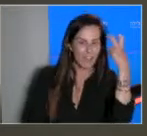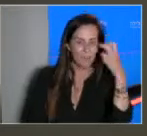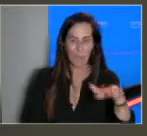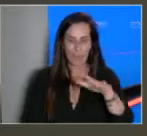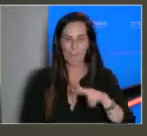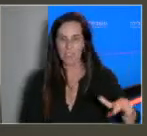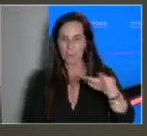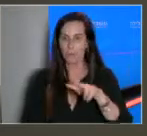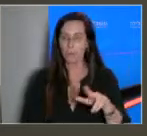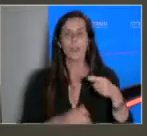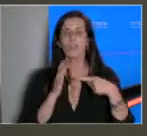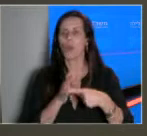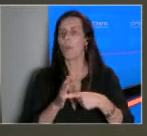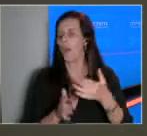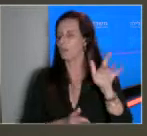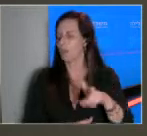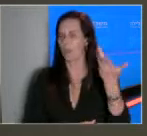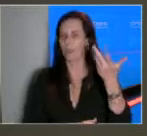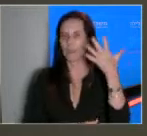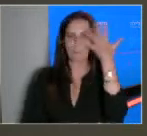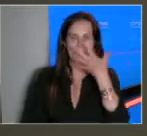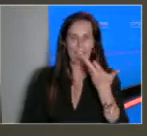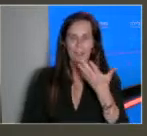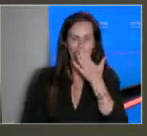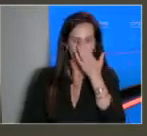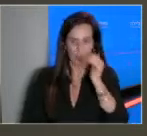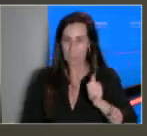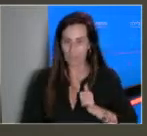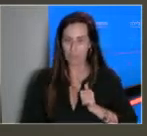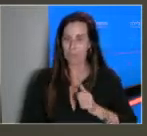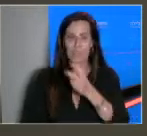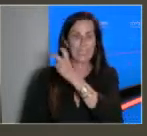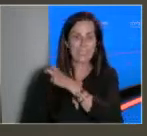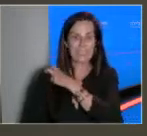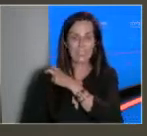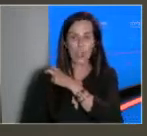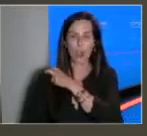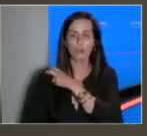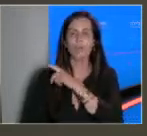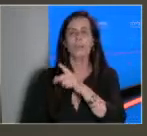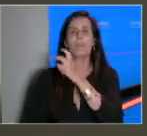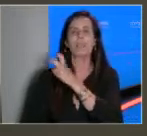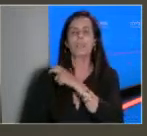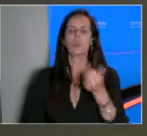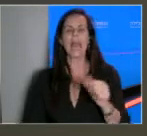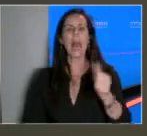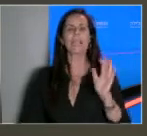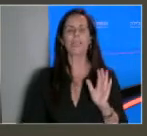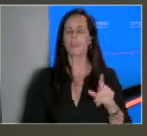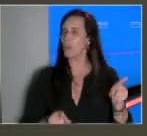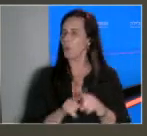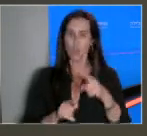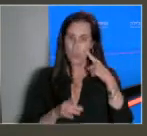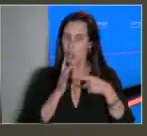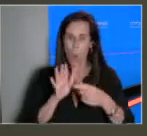במרחבים ציבוריים, כמו נגד יוצאי מדינות ערב והאסלאם בצבא. קצינות מיון הן בעצם קצינות סלקציה, כפי